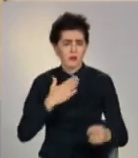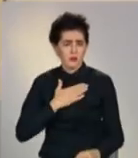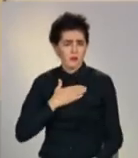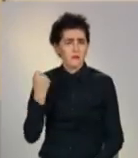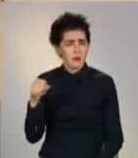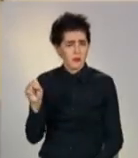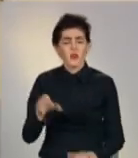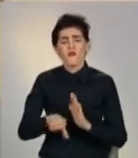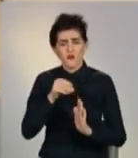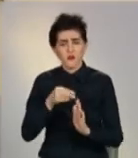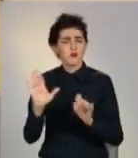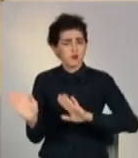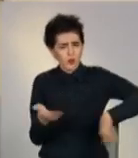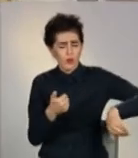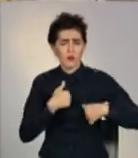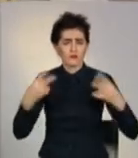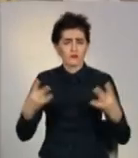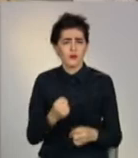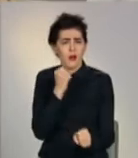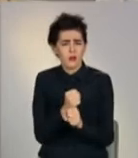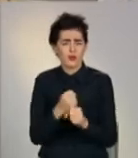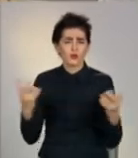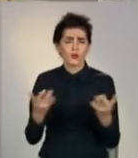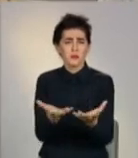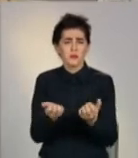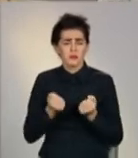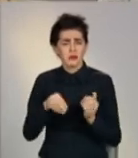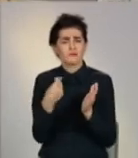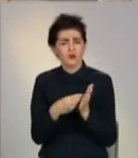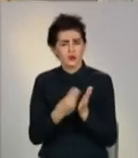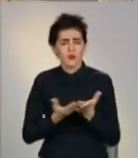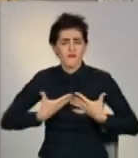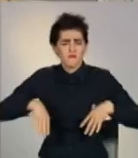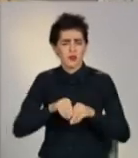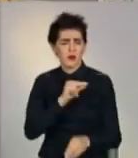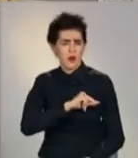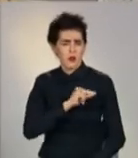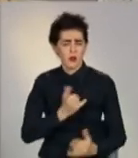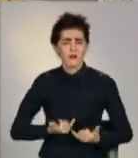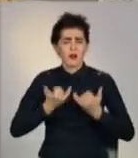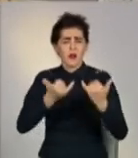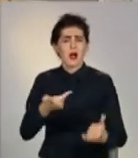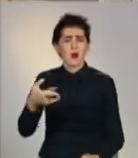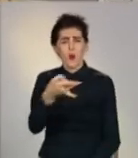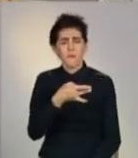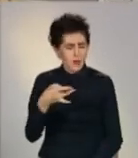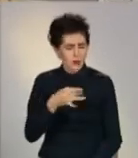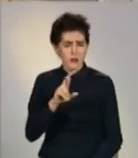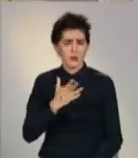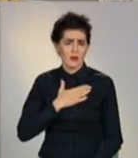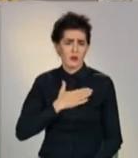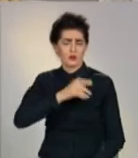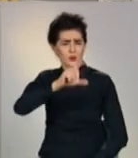победителем. Выборы прошли, нам уже пора работать, нам пора принимать бюджет. Нужно объединяться и работать на благо громады и на благо наших